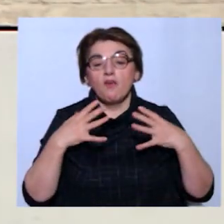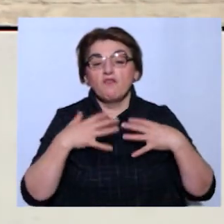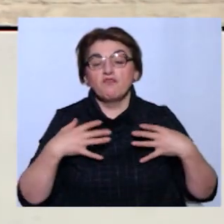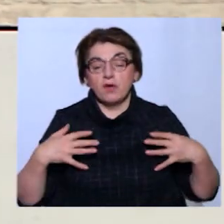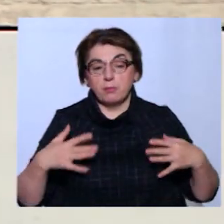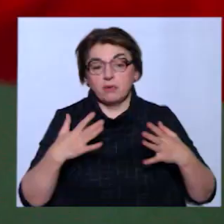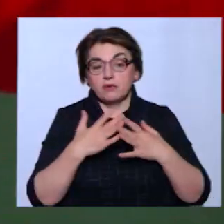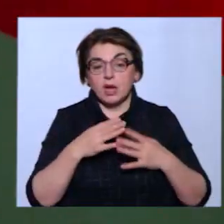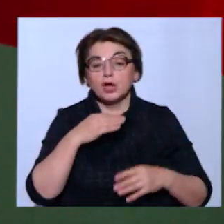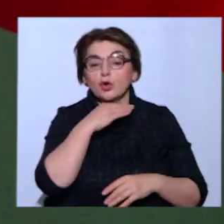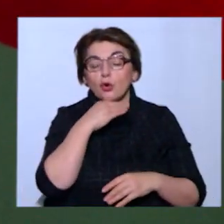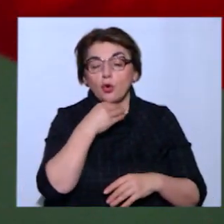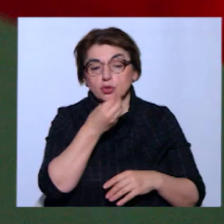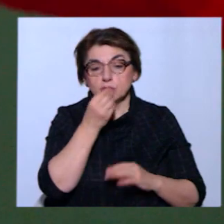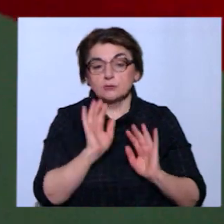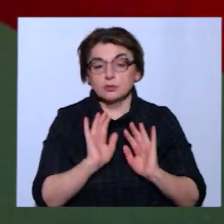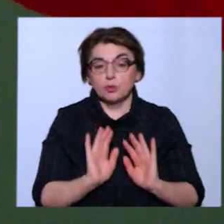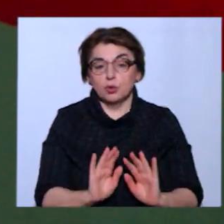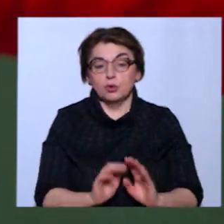ხორცის მჭამელი ცხოველი.